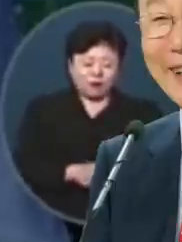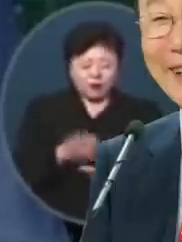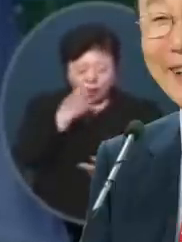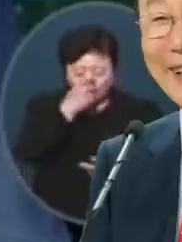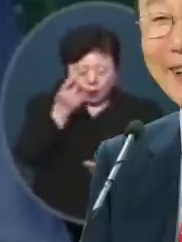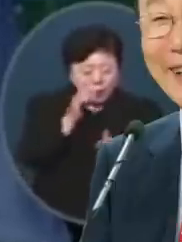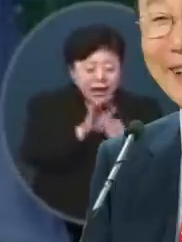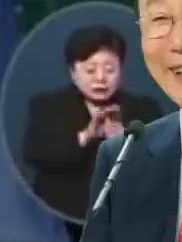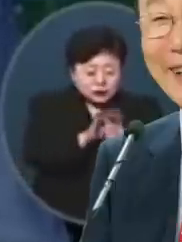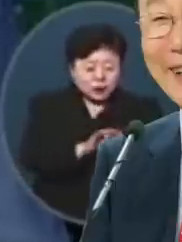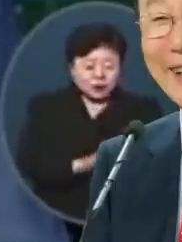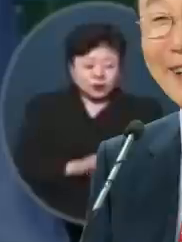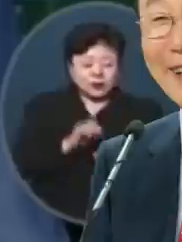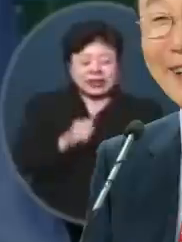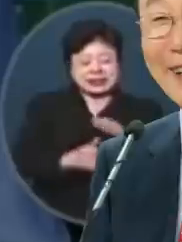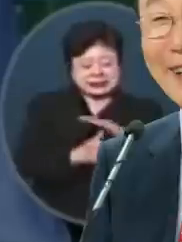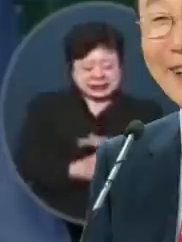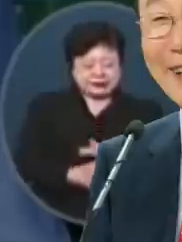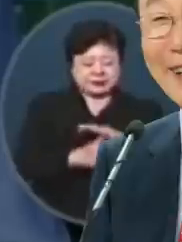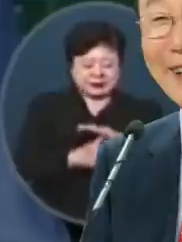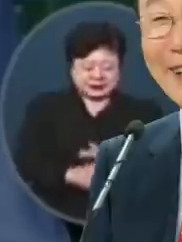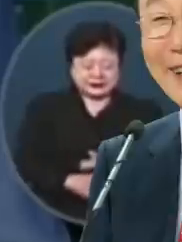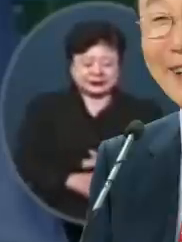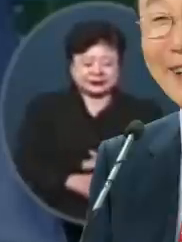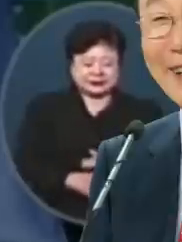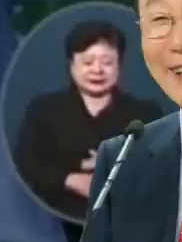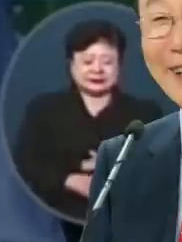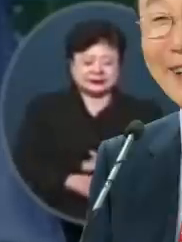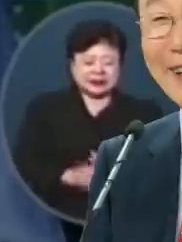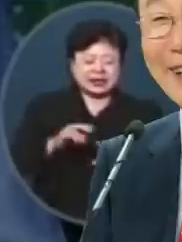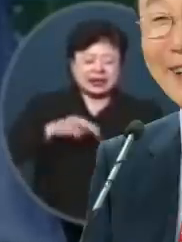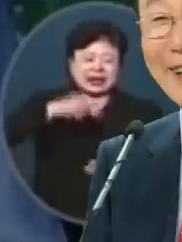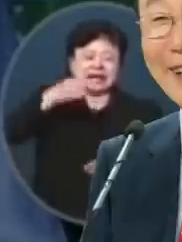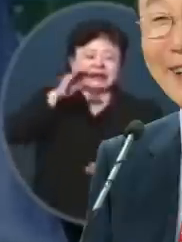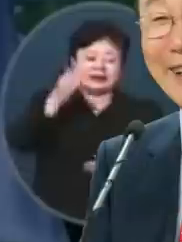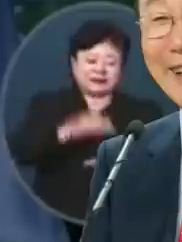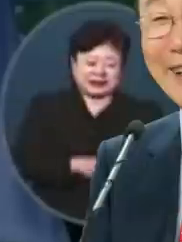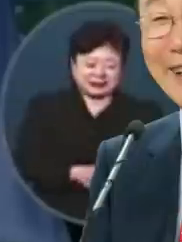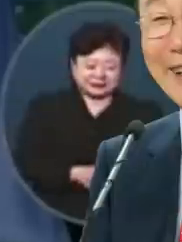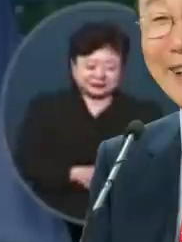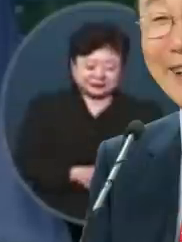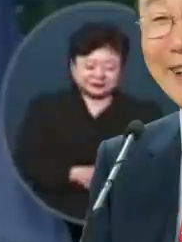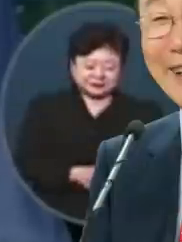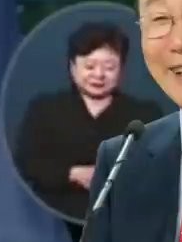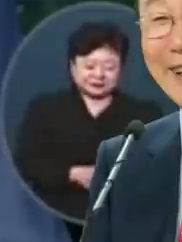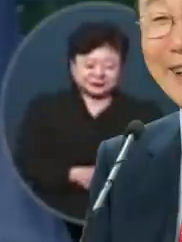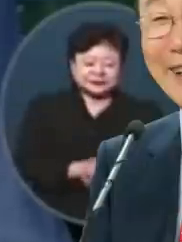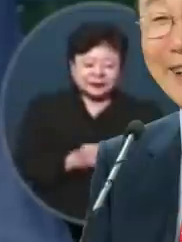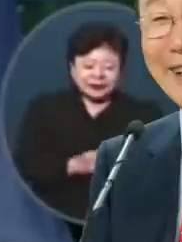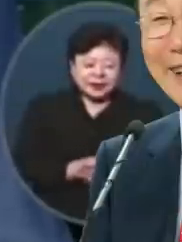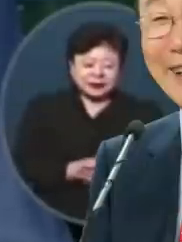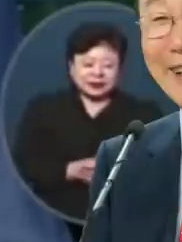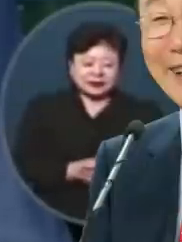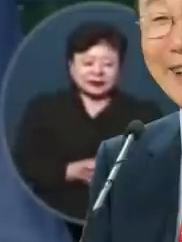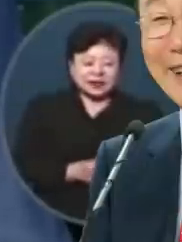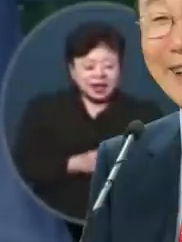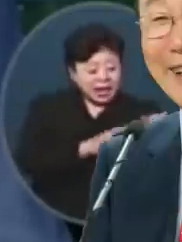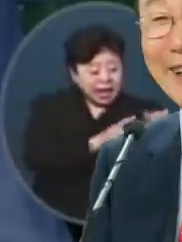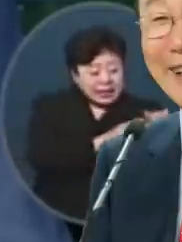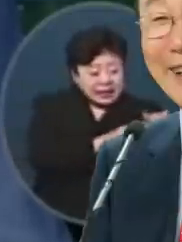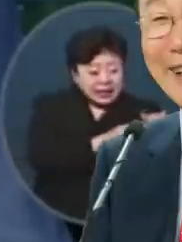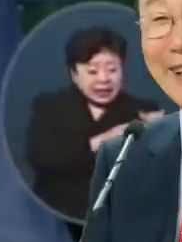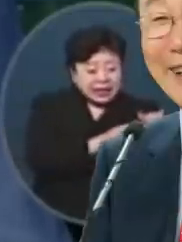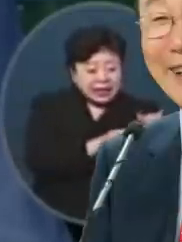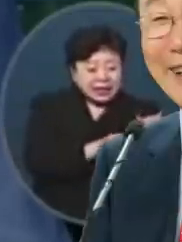돌봐주고 오래 참고 해서 천당 데려가지 않습니까? 그러니까 나는 아내가 안 되어봤으니까